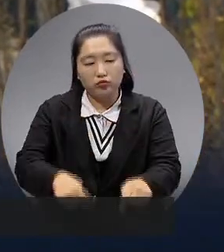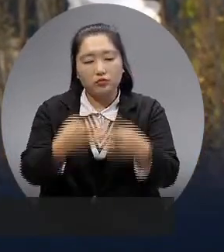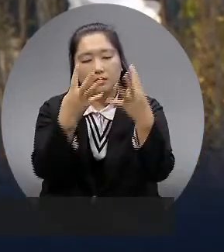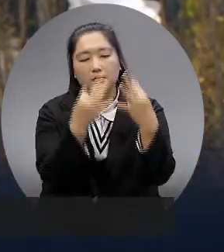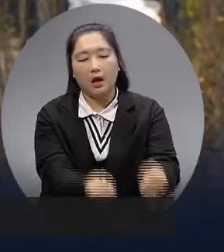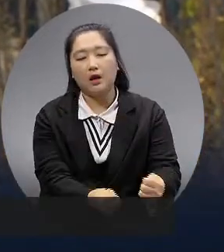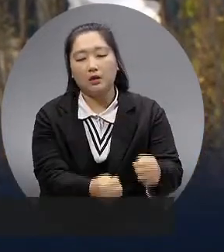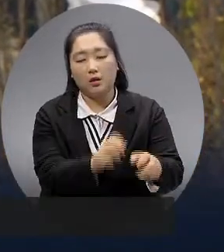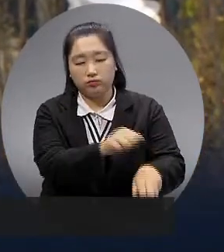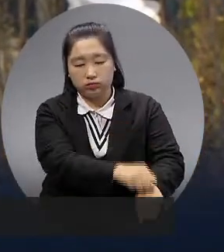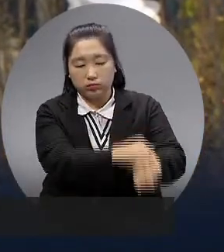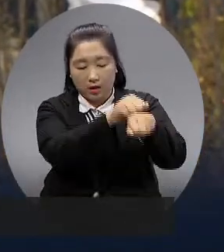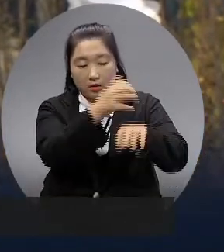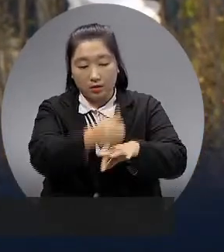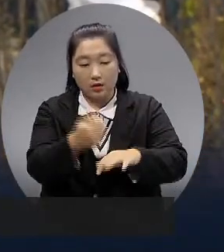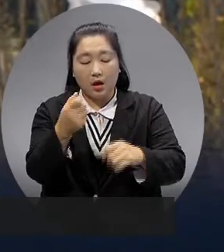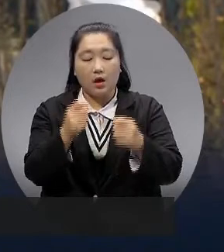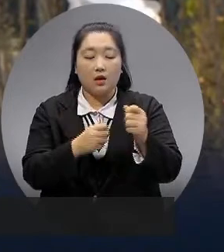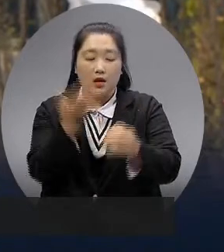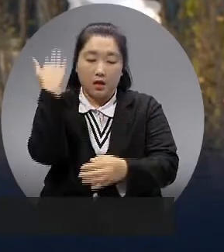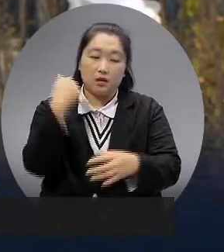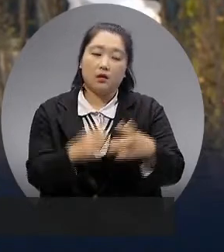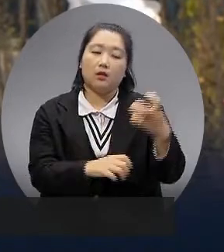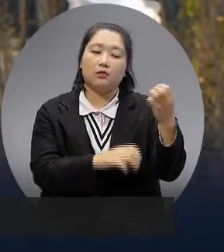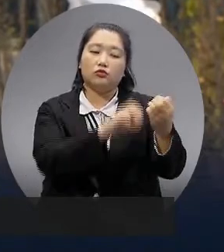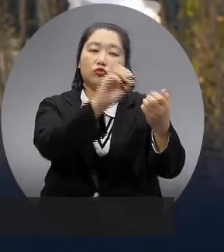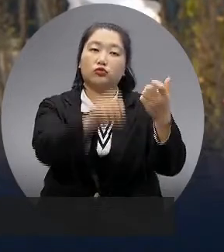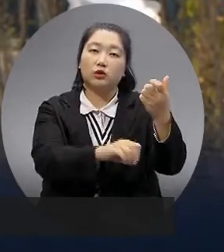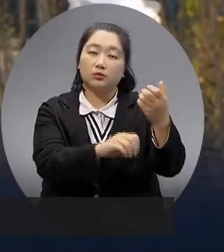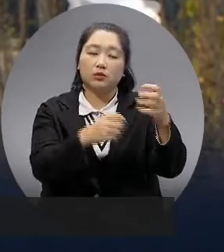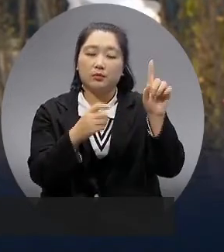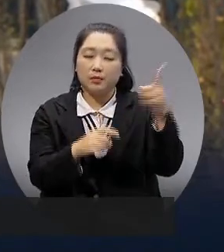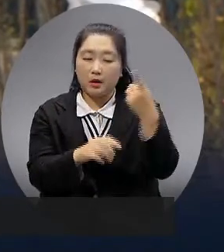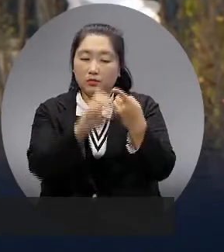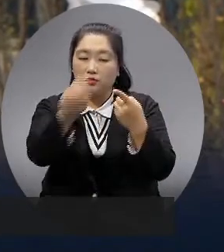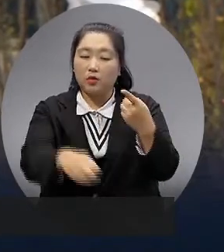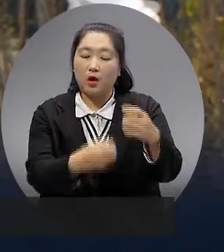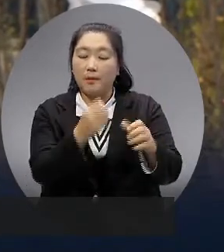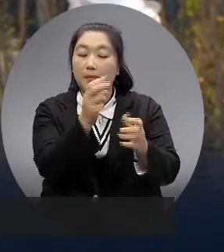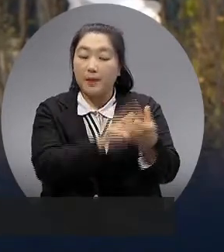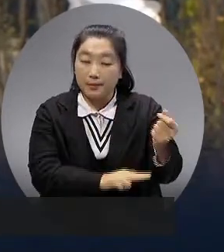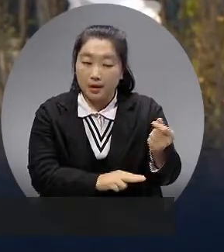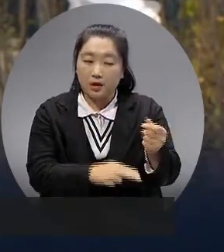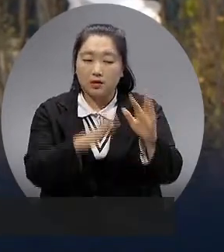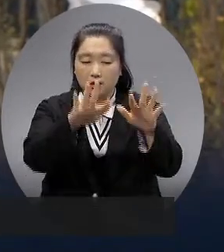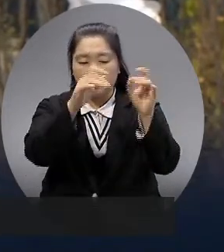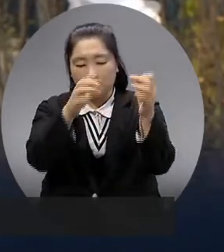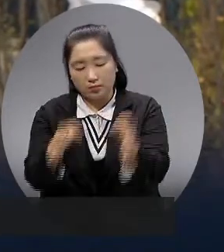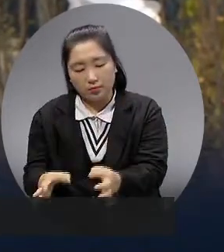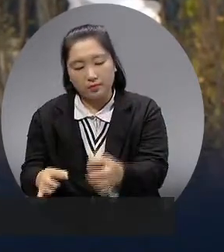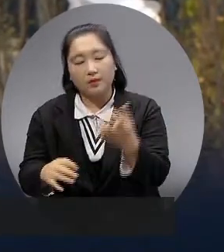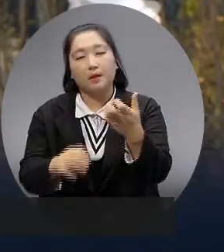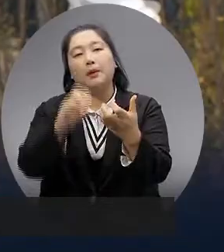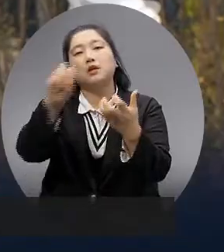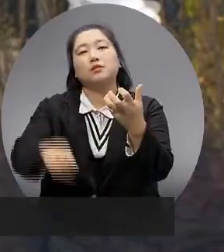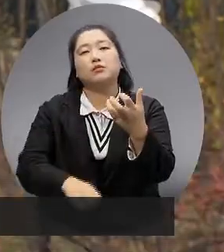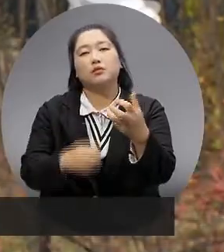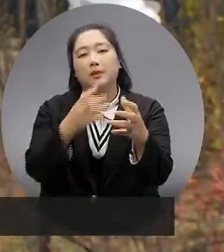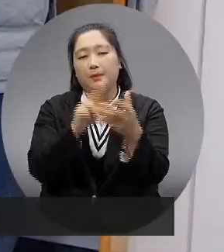거의 예전에는 90% 100%대 낙찰이 됐던 물건들이 지금은 이제 조금 하향돼서 80%대에 낙찰되고